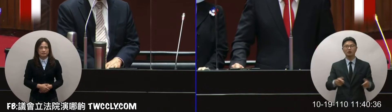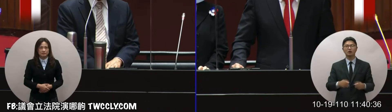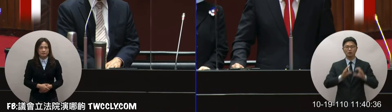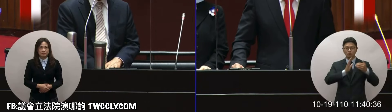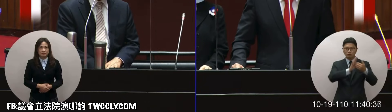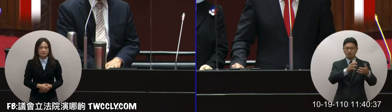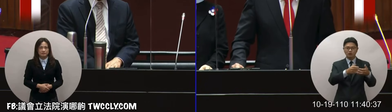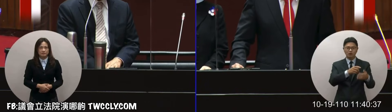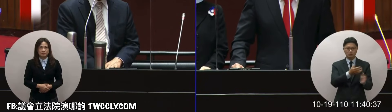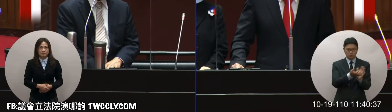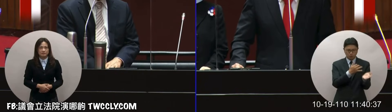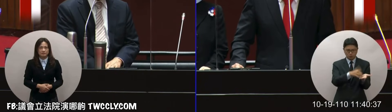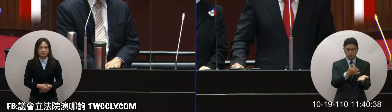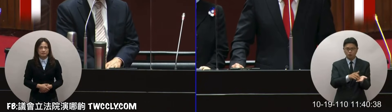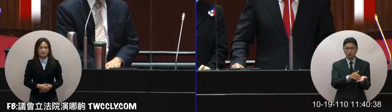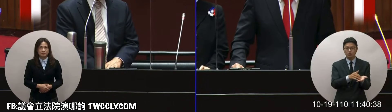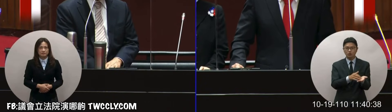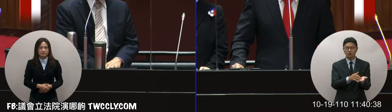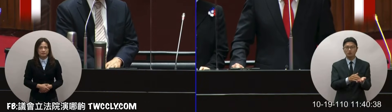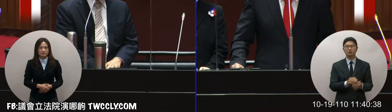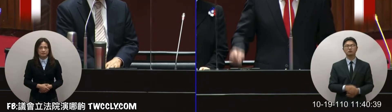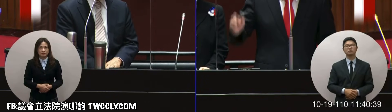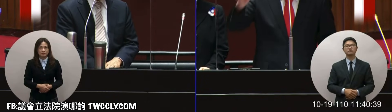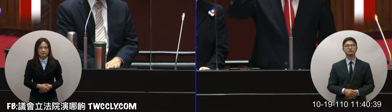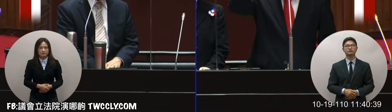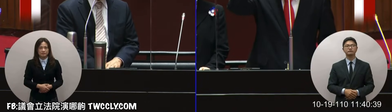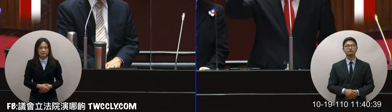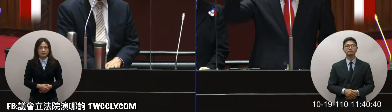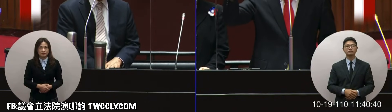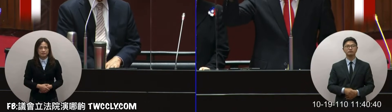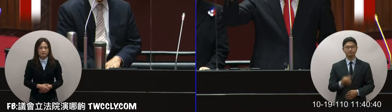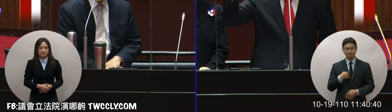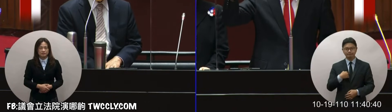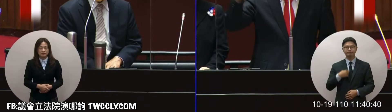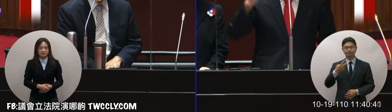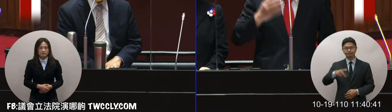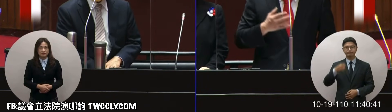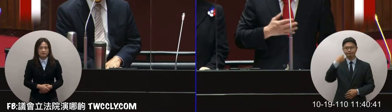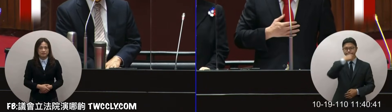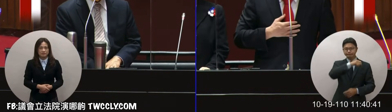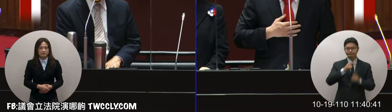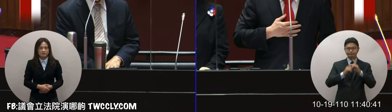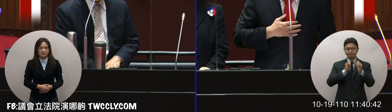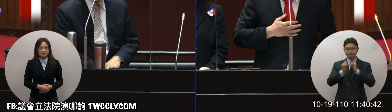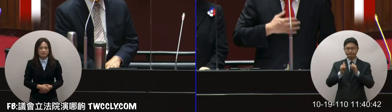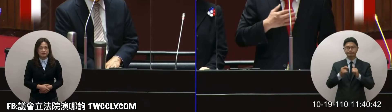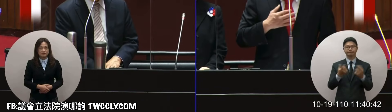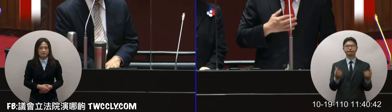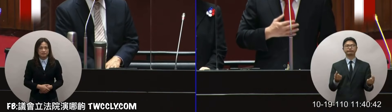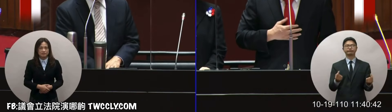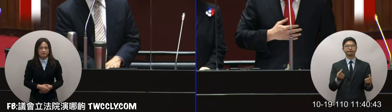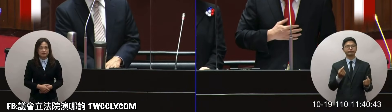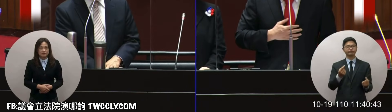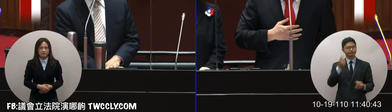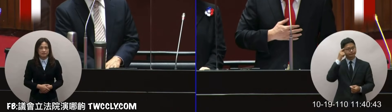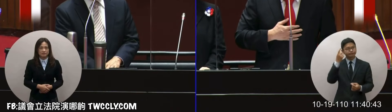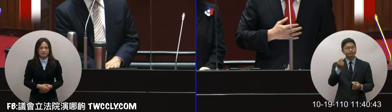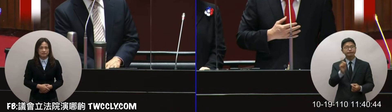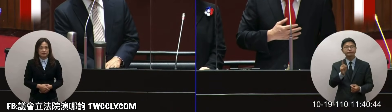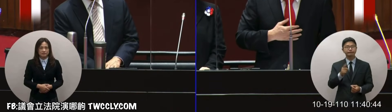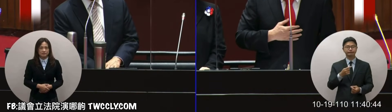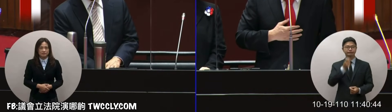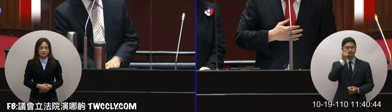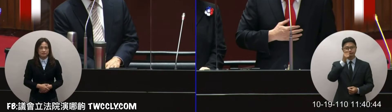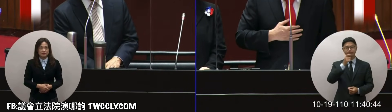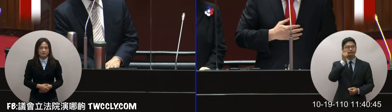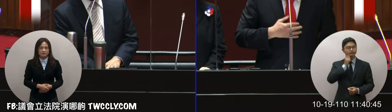算。本席跟所有台湾人一样，我们热爱台湾，我们希望和平，希望